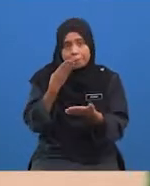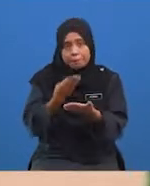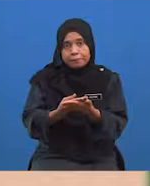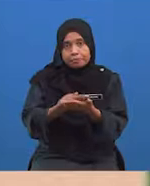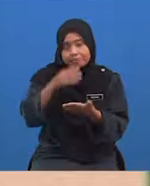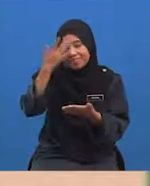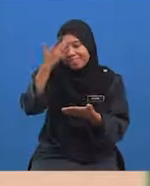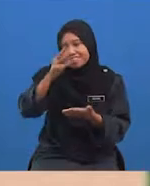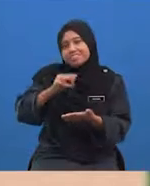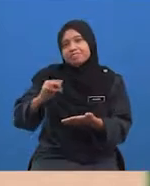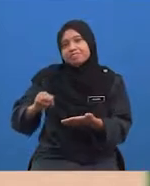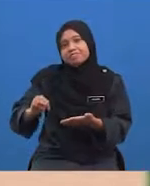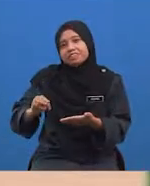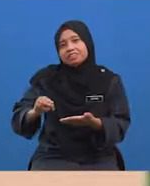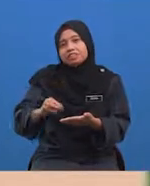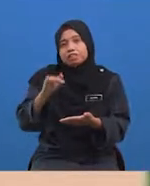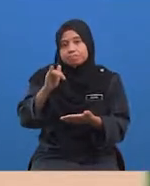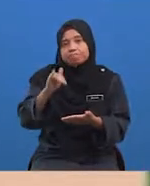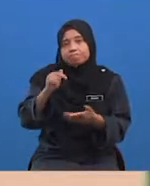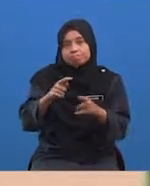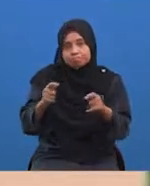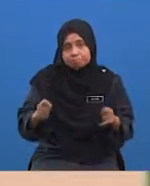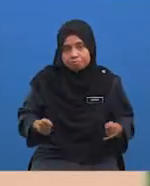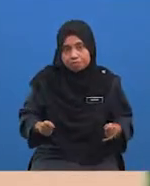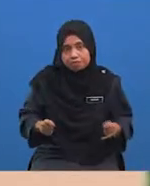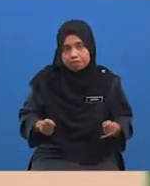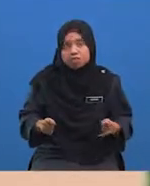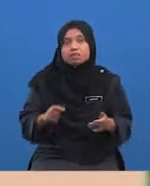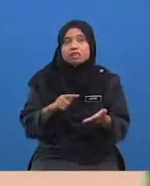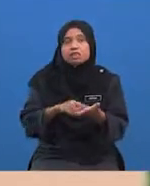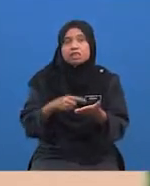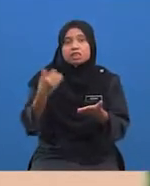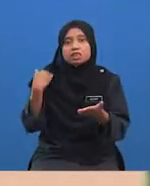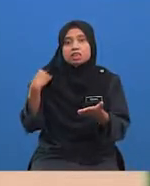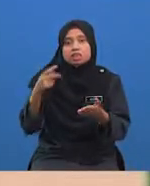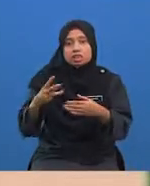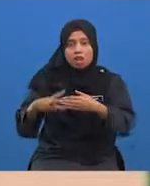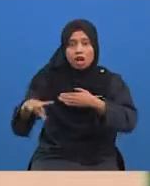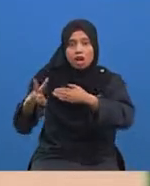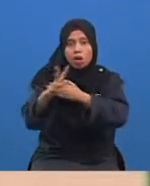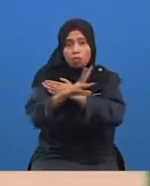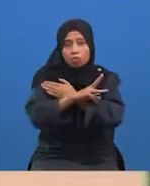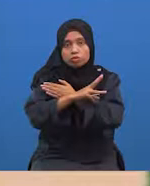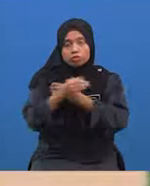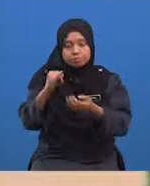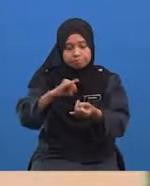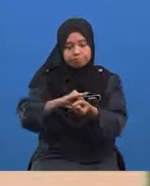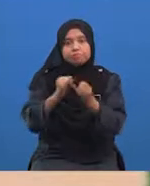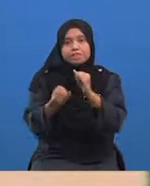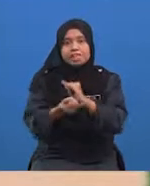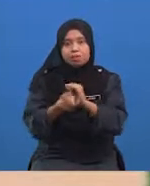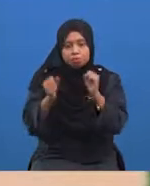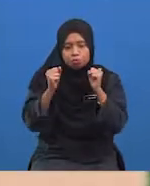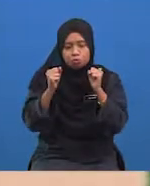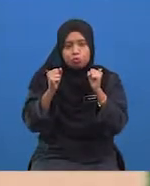Baiklah, pandai murid-murid cikgu. Ya, tempat ataupun kawasan ini berada di kawasan iklim sejuk